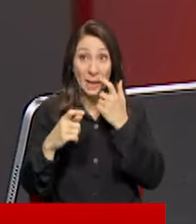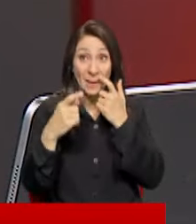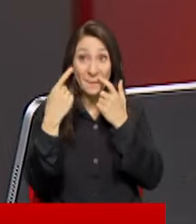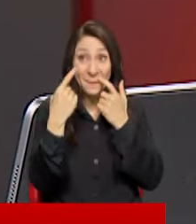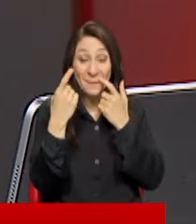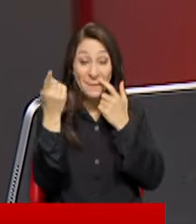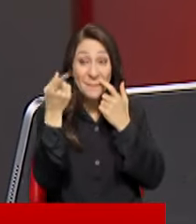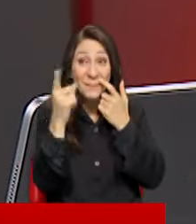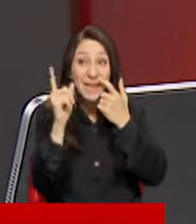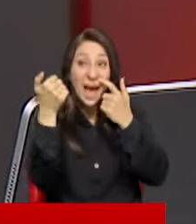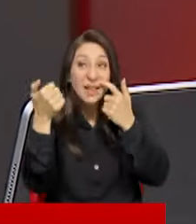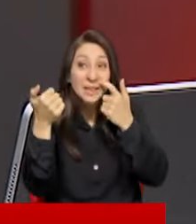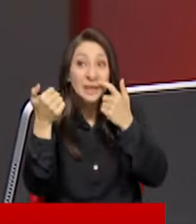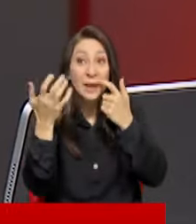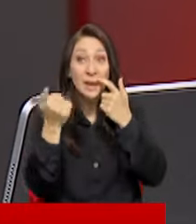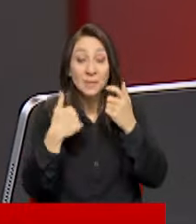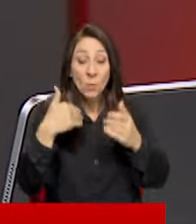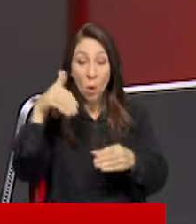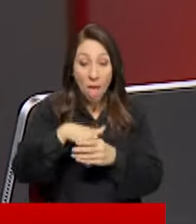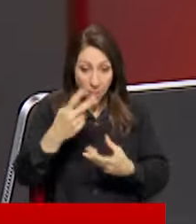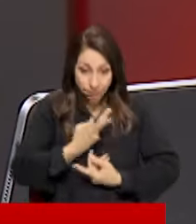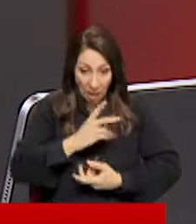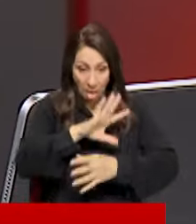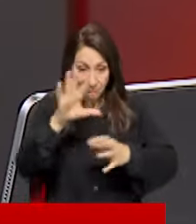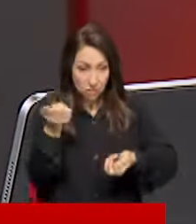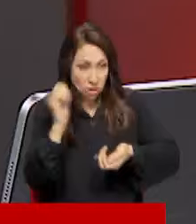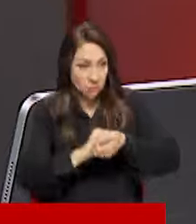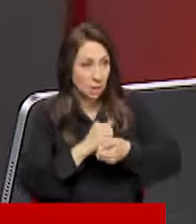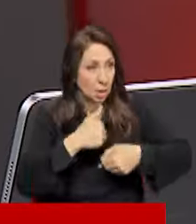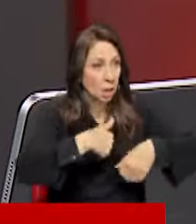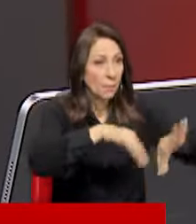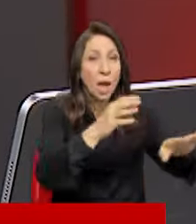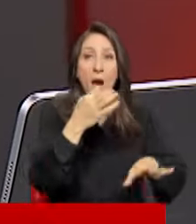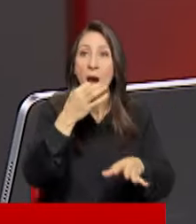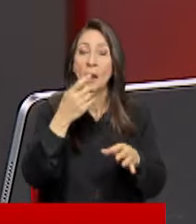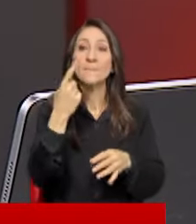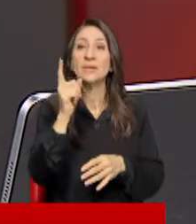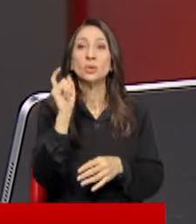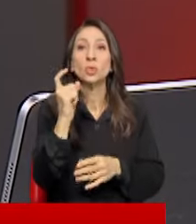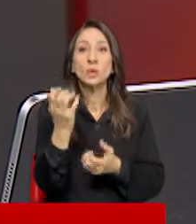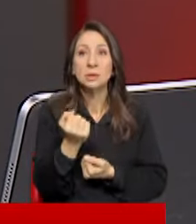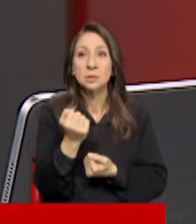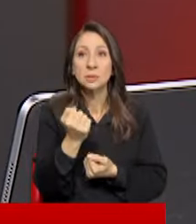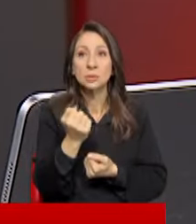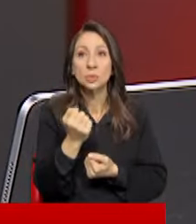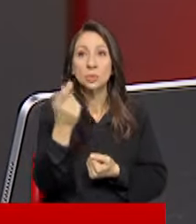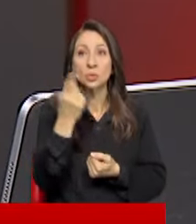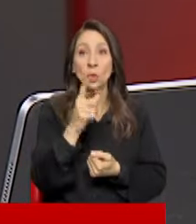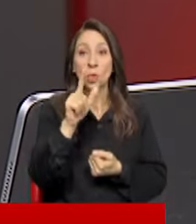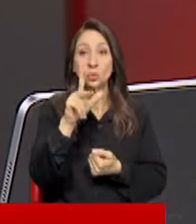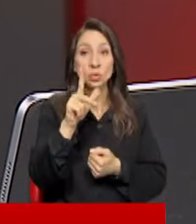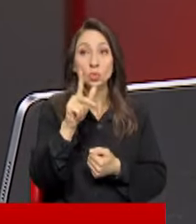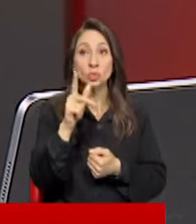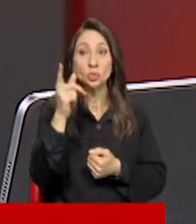binde 6 aldık. Yani bizim bütün oylarımız işbirliğine gitti. Ankara'da biz binde 9 aldık. %13